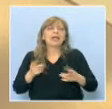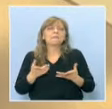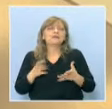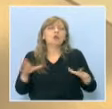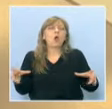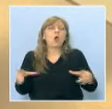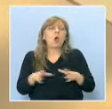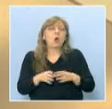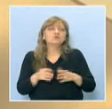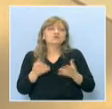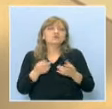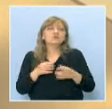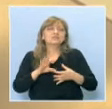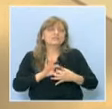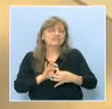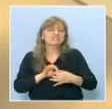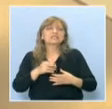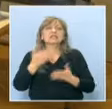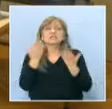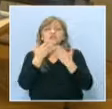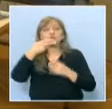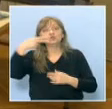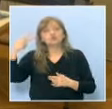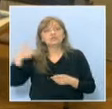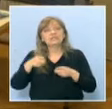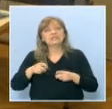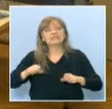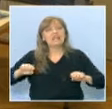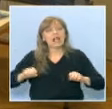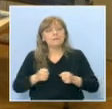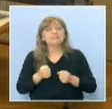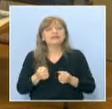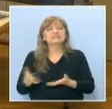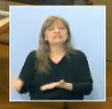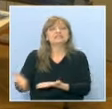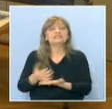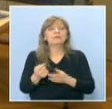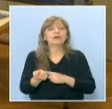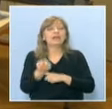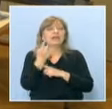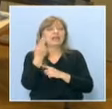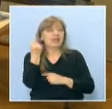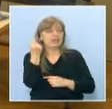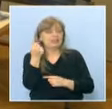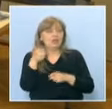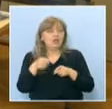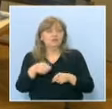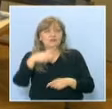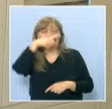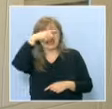юридически лица. През тази кампания бяха събрани 1000 лева. Това е лятото на